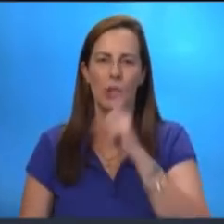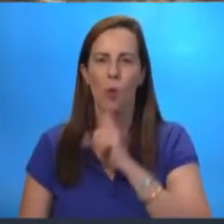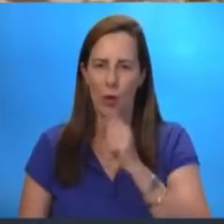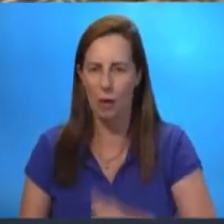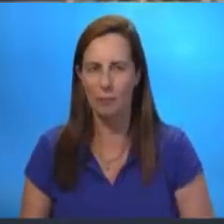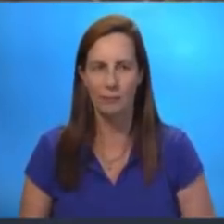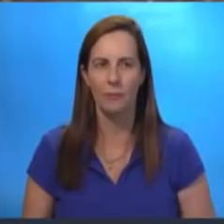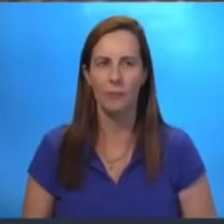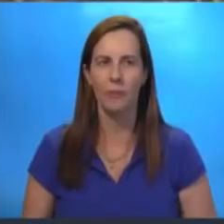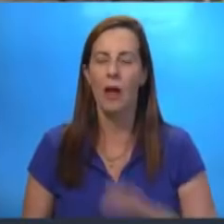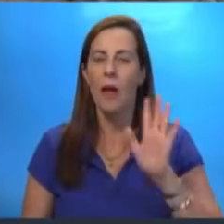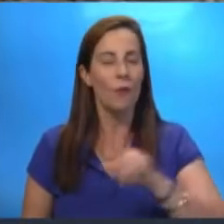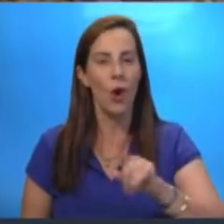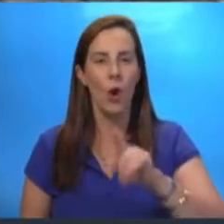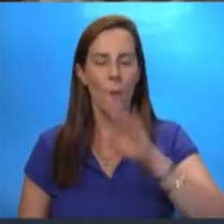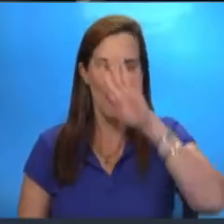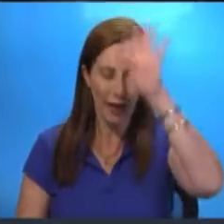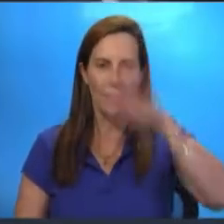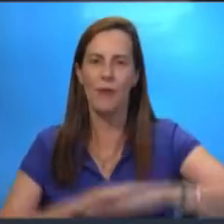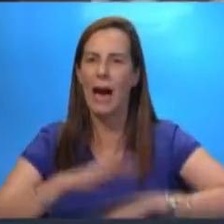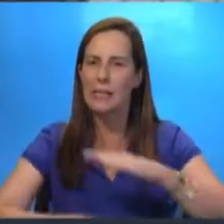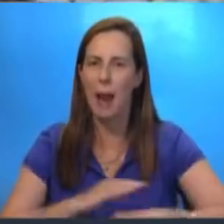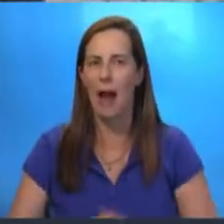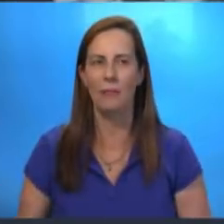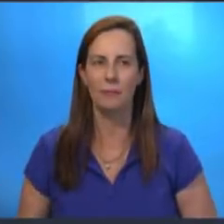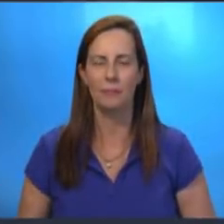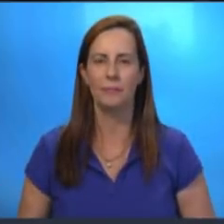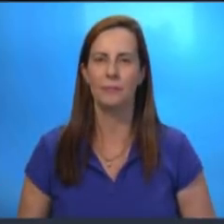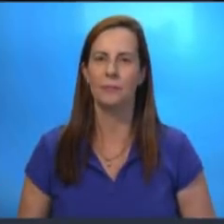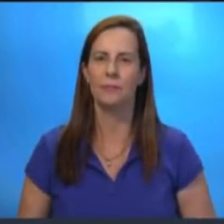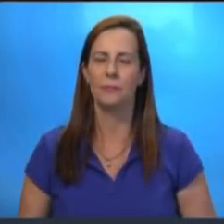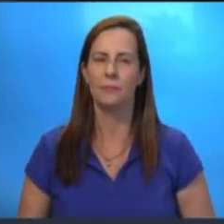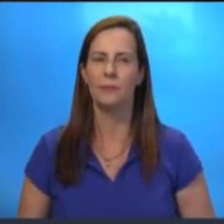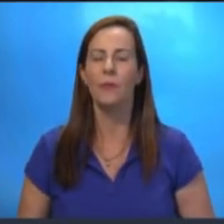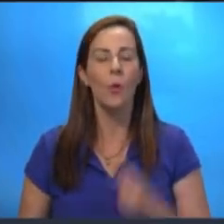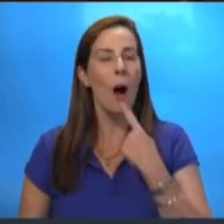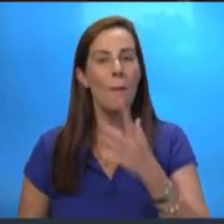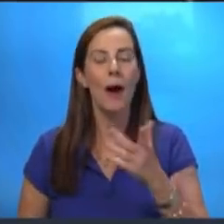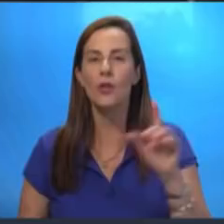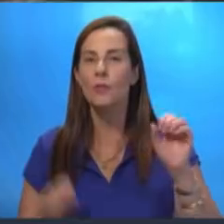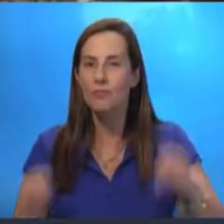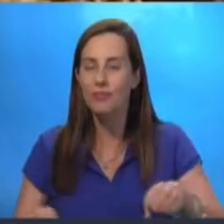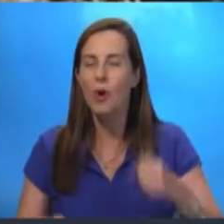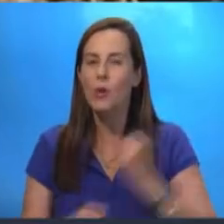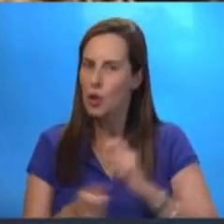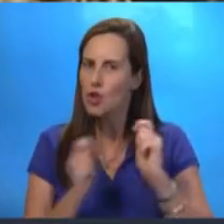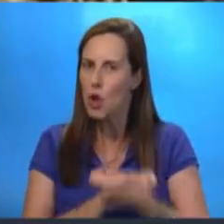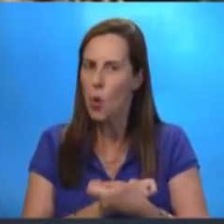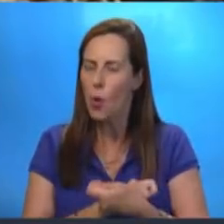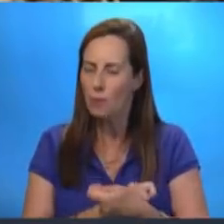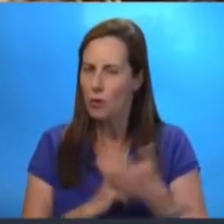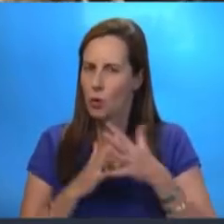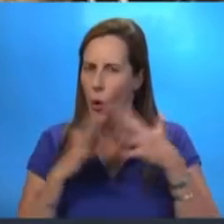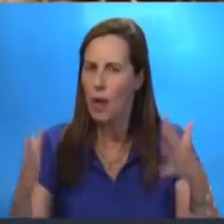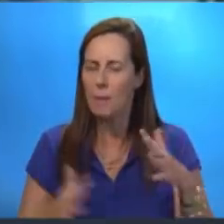رحمه القوات الايرانيه وميليشيا حزب الله ومصبر كي مشتار اسد مقدم شيئوين ديموغرافيين مرخيكي لخت